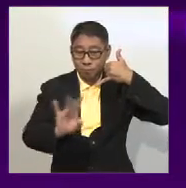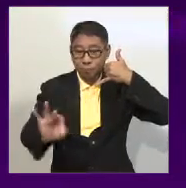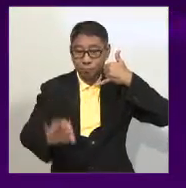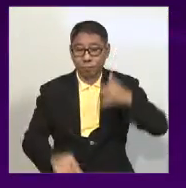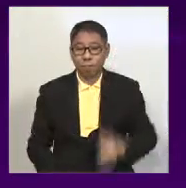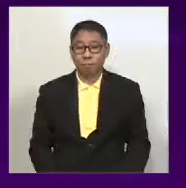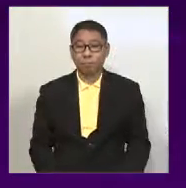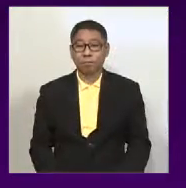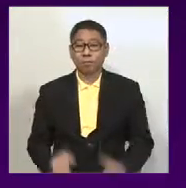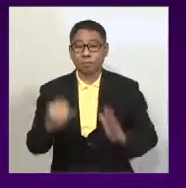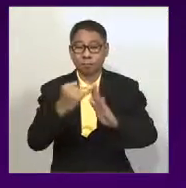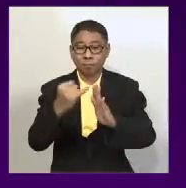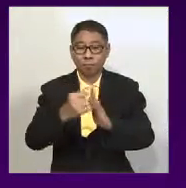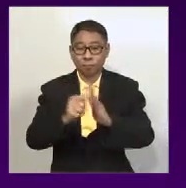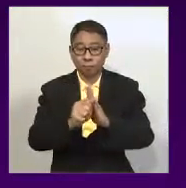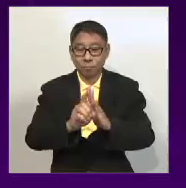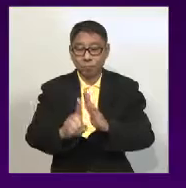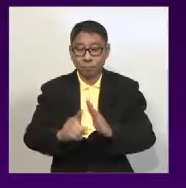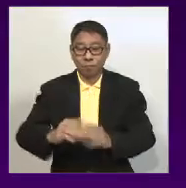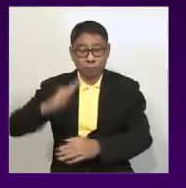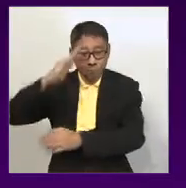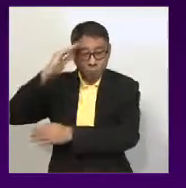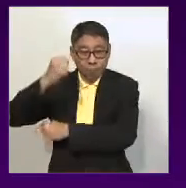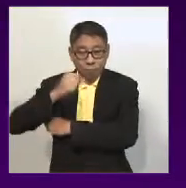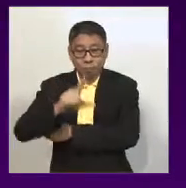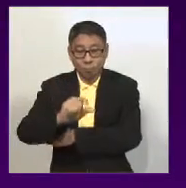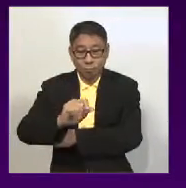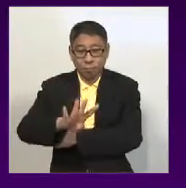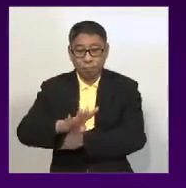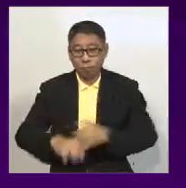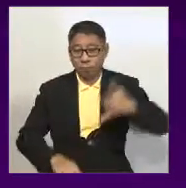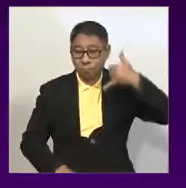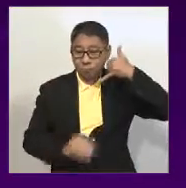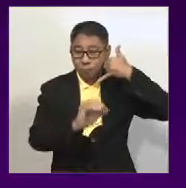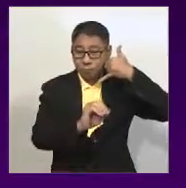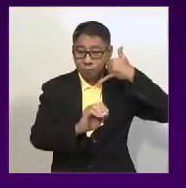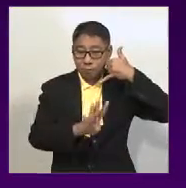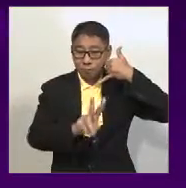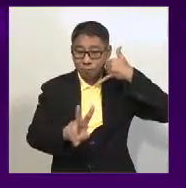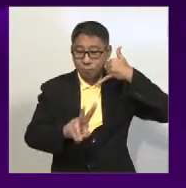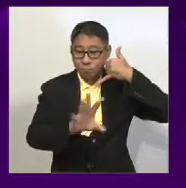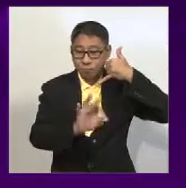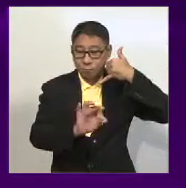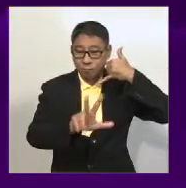0427111889จังหวัดอุดรธานีค่ะมณฑลทหารบกที่24หมายเลข